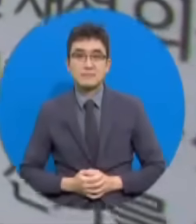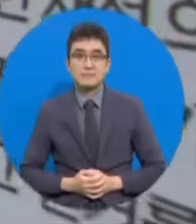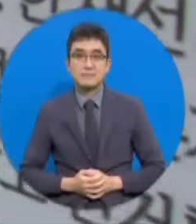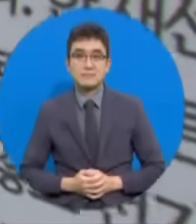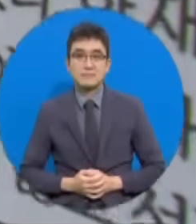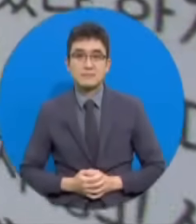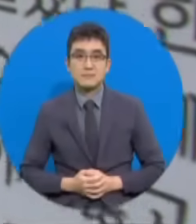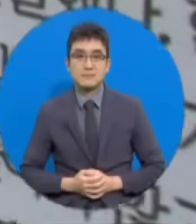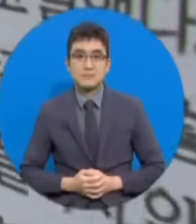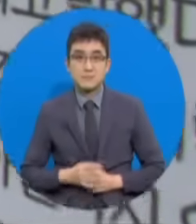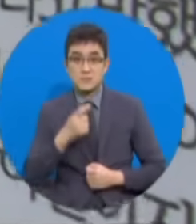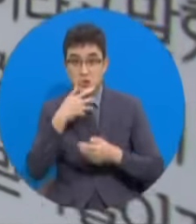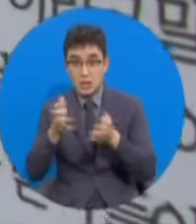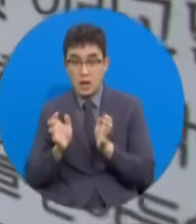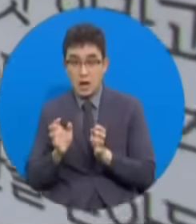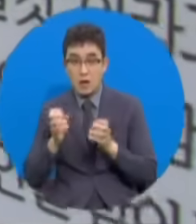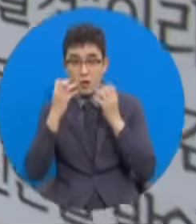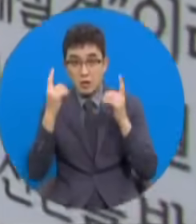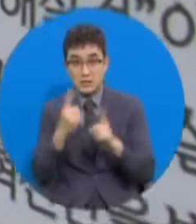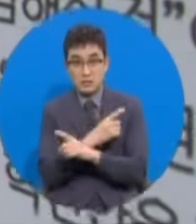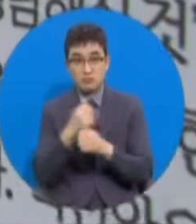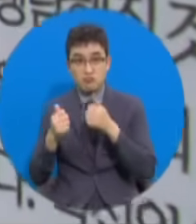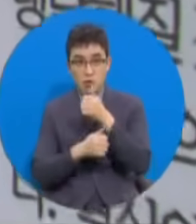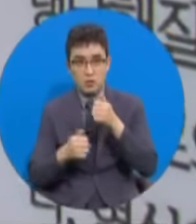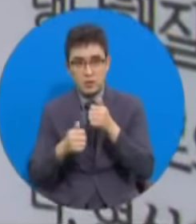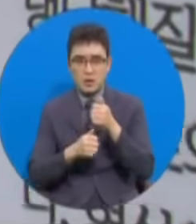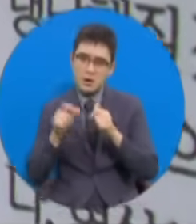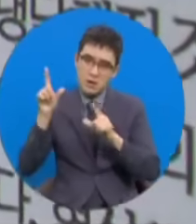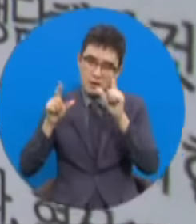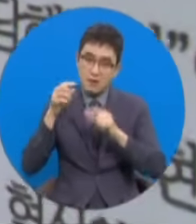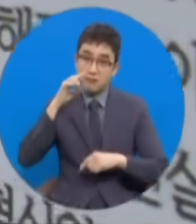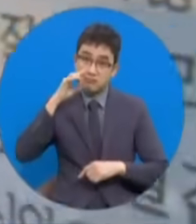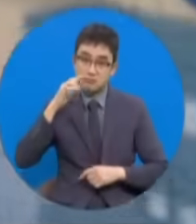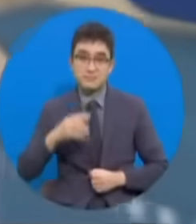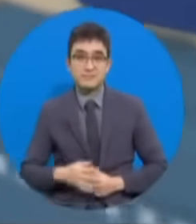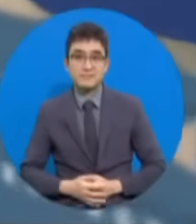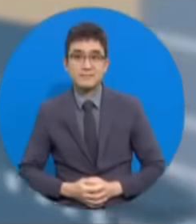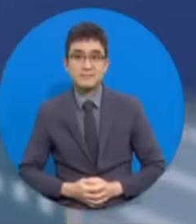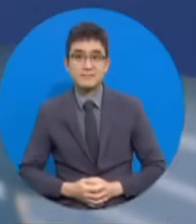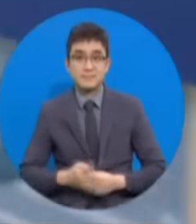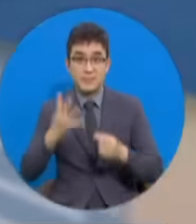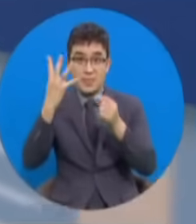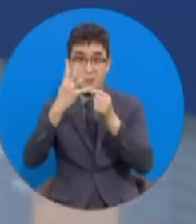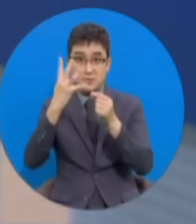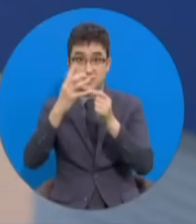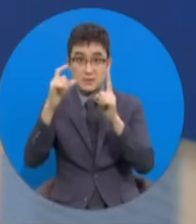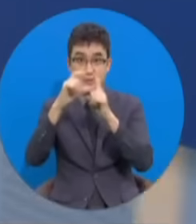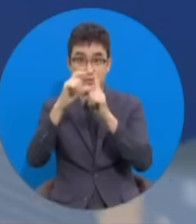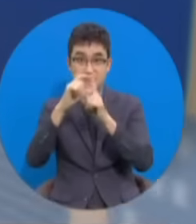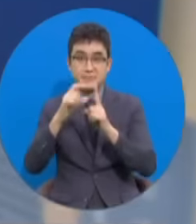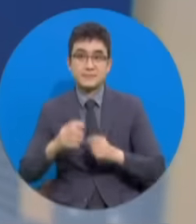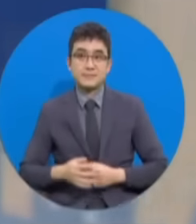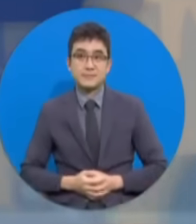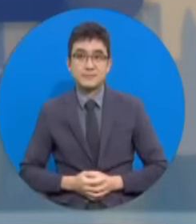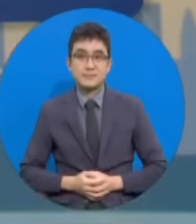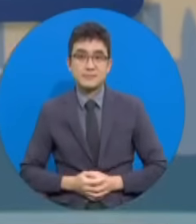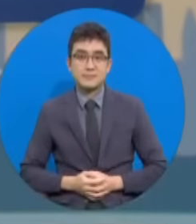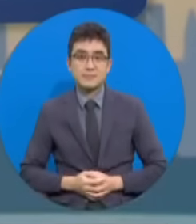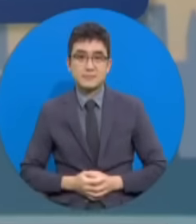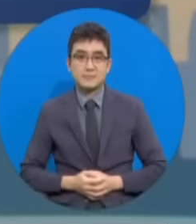이에 대한 혁신위의 반응은 무엇일지도 궁금합니다. 이어서 다음 키워드입니다. 네 번째 키워드는